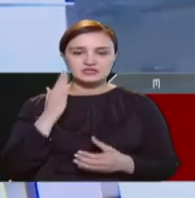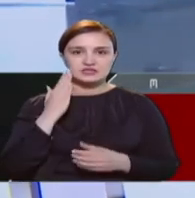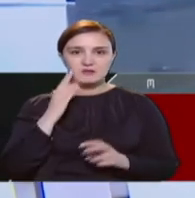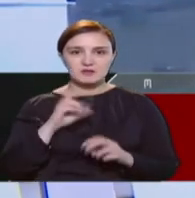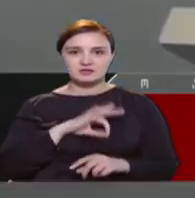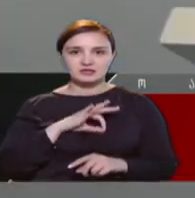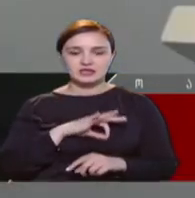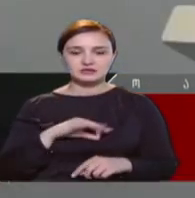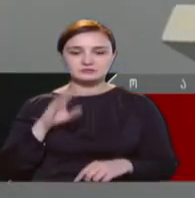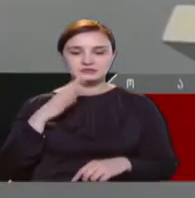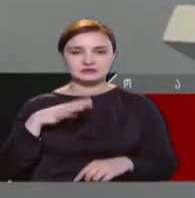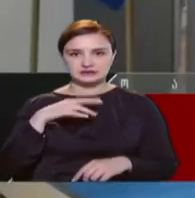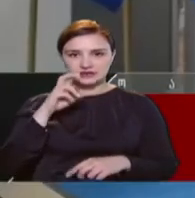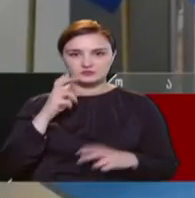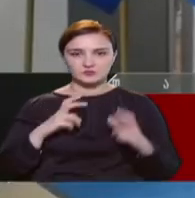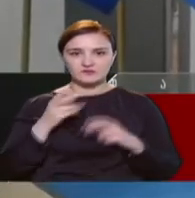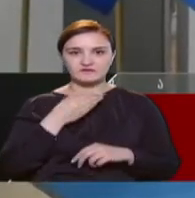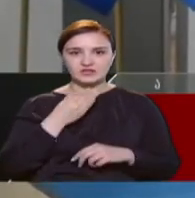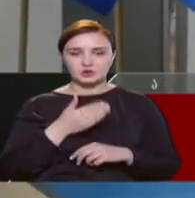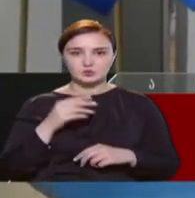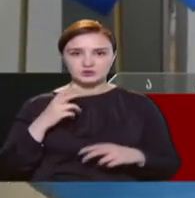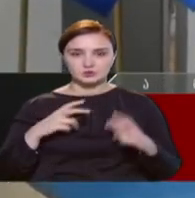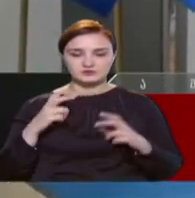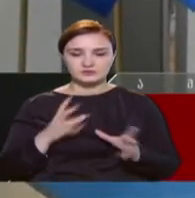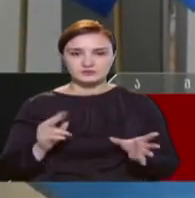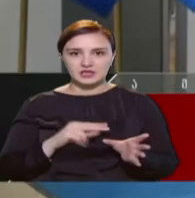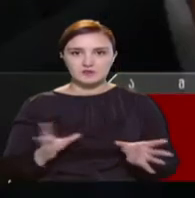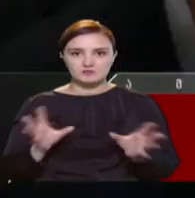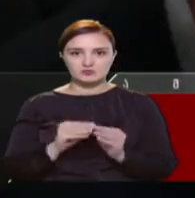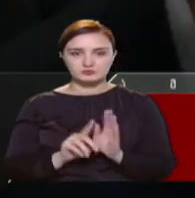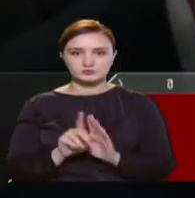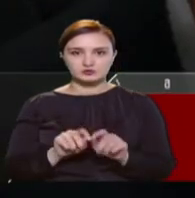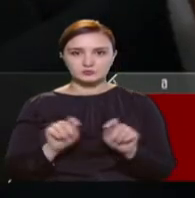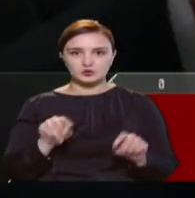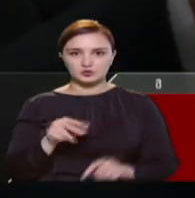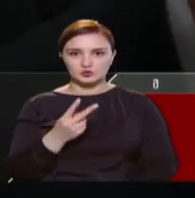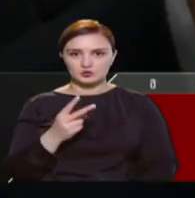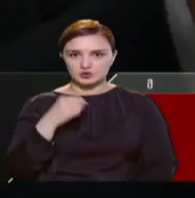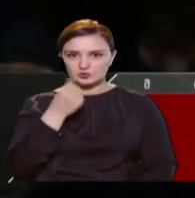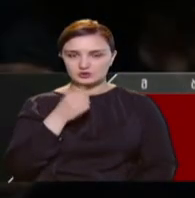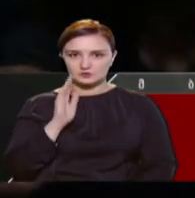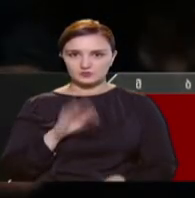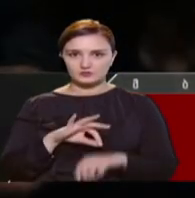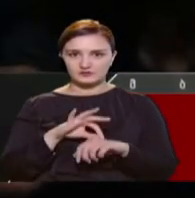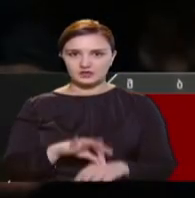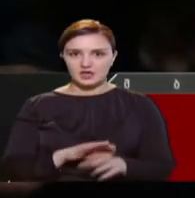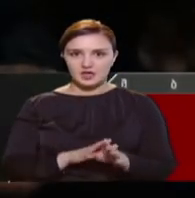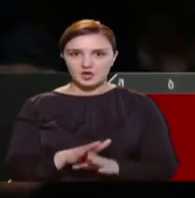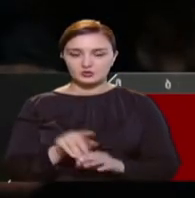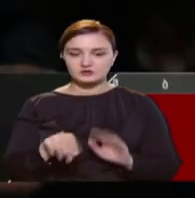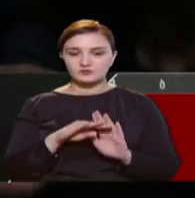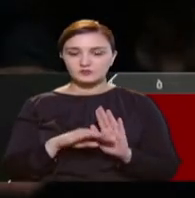თბილისის სახელმწიფო უნივერსიტეტისა და ვილნიუსის უნივერსიტეტის თანამშრომლობით შეიქმნა 2022 წლიდან განხორციელდება.